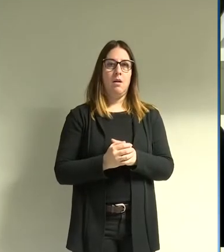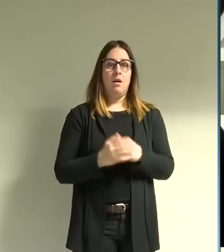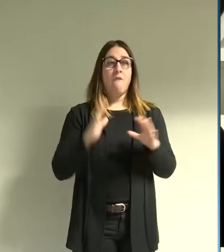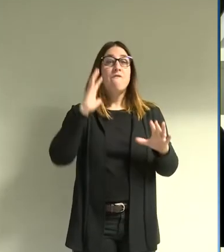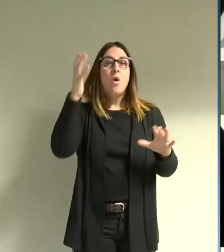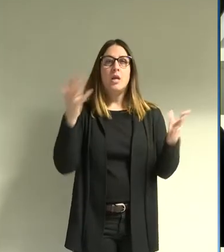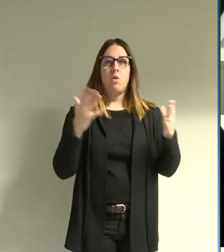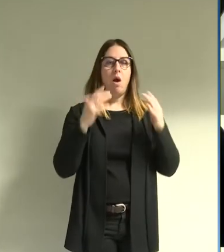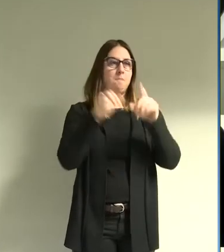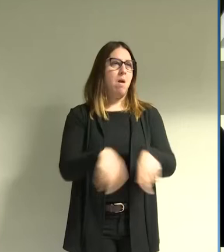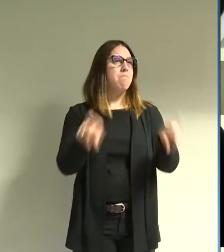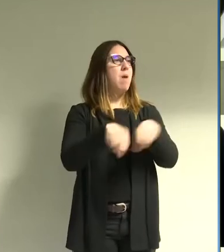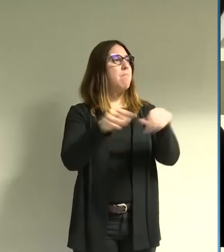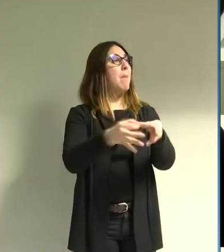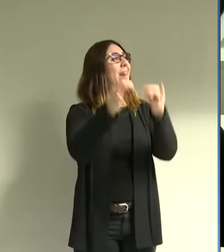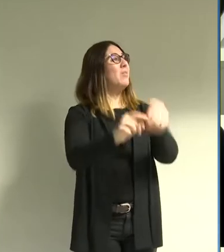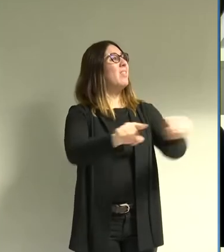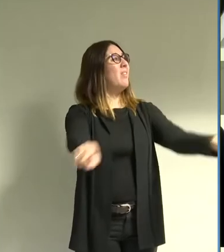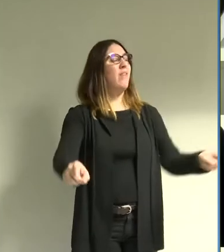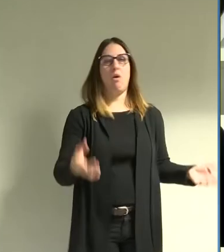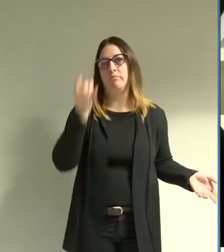et de s'attendre à un résultat différent